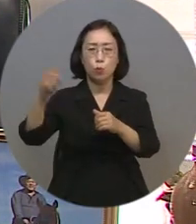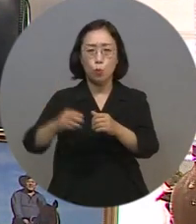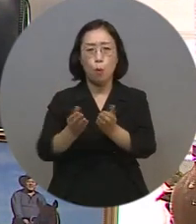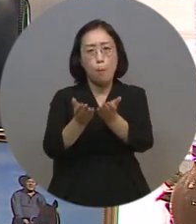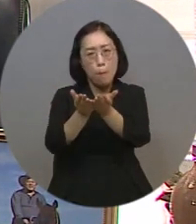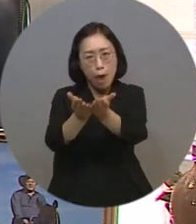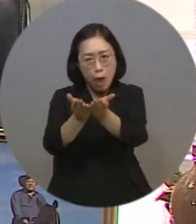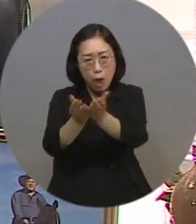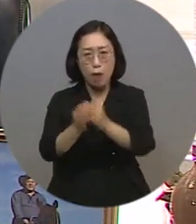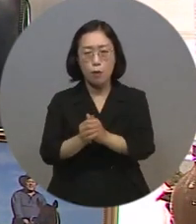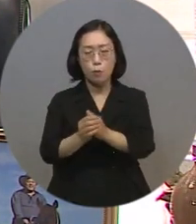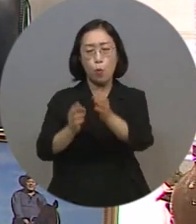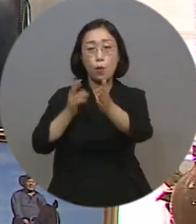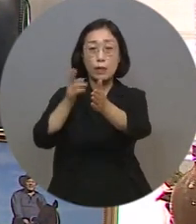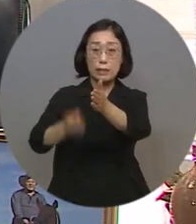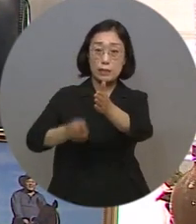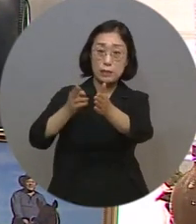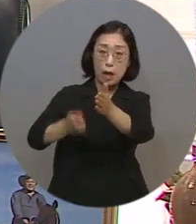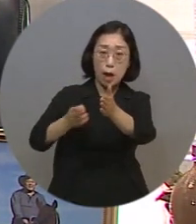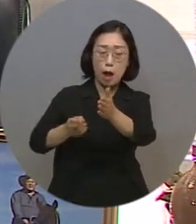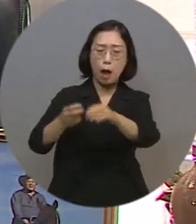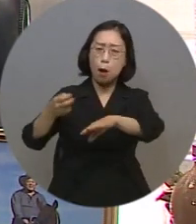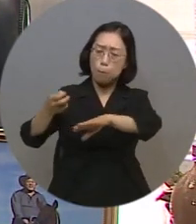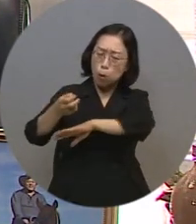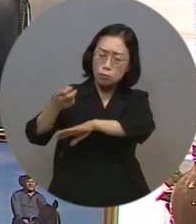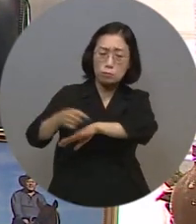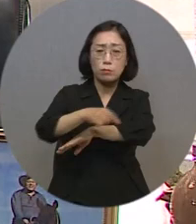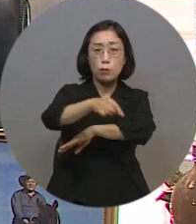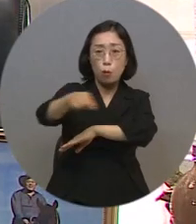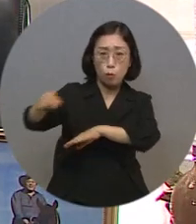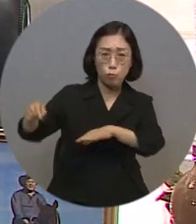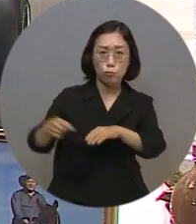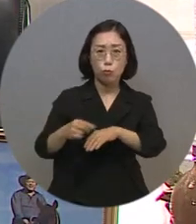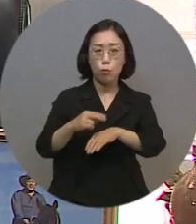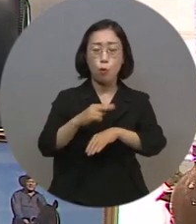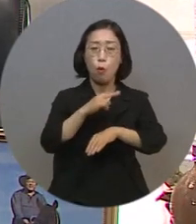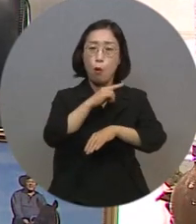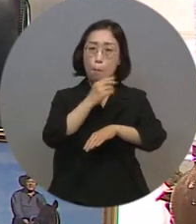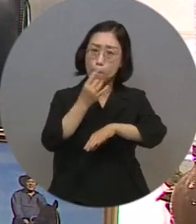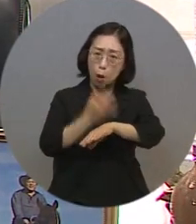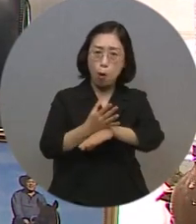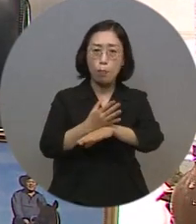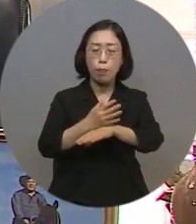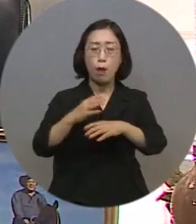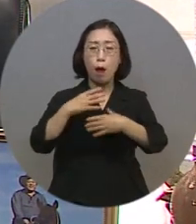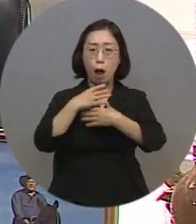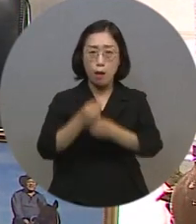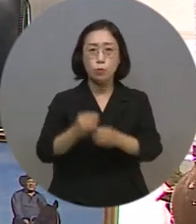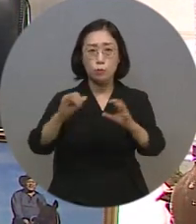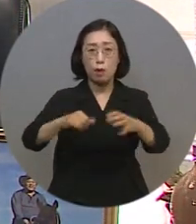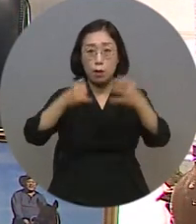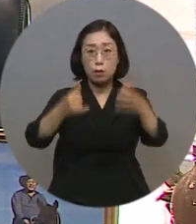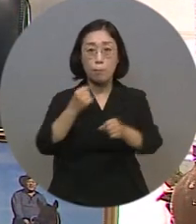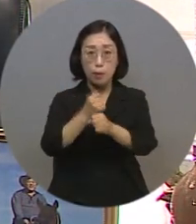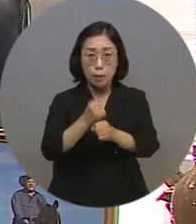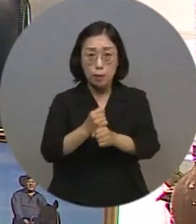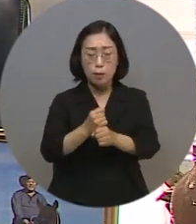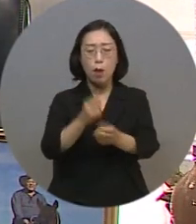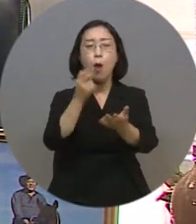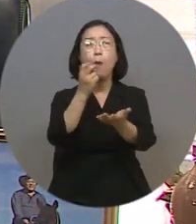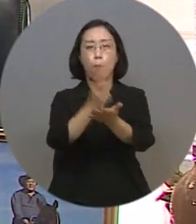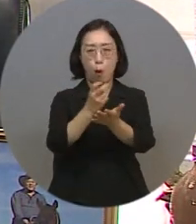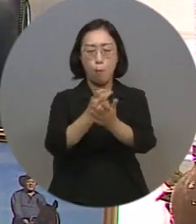항만이나 열차나 버스나 그런 것도 편한 세상이 만들어진다는 것은 법을 좀